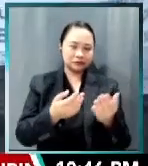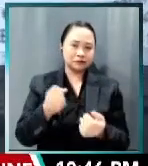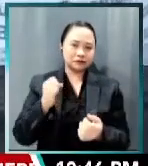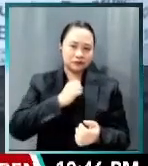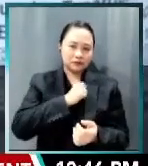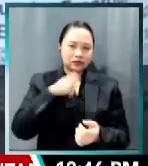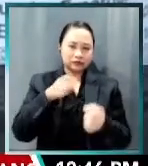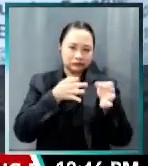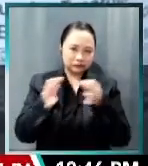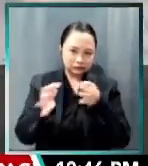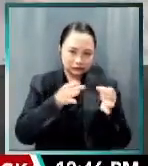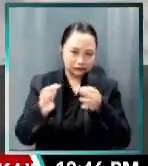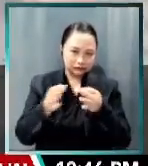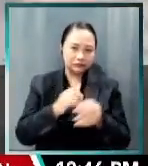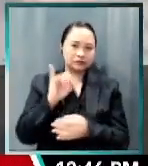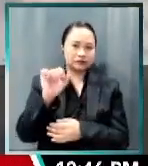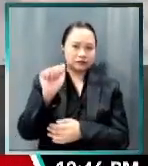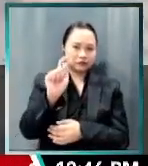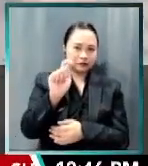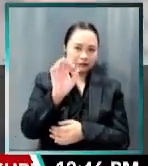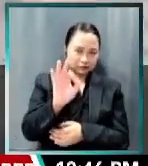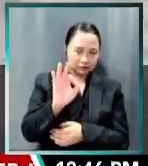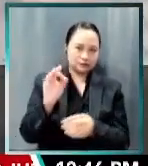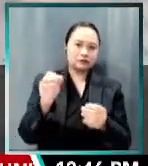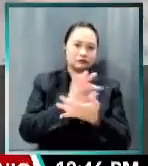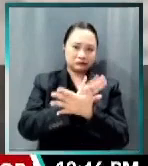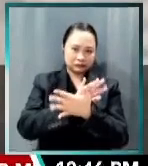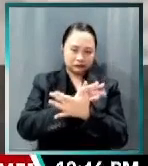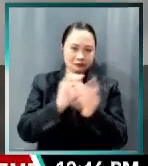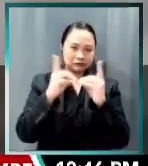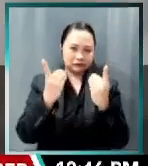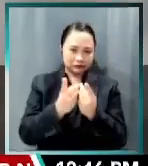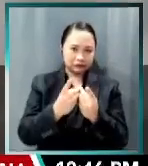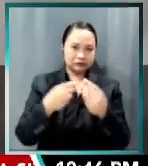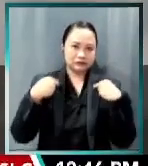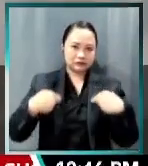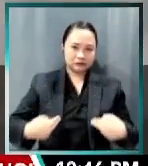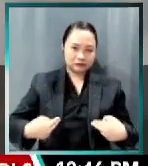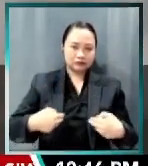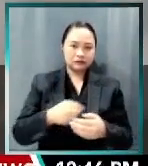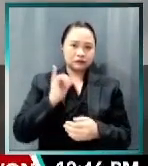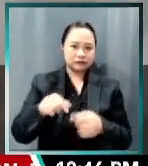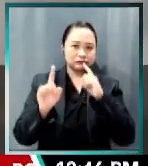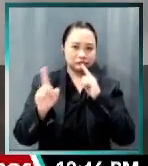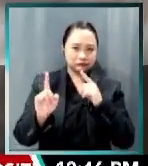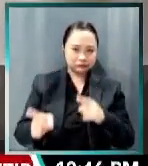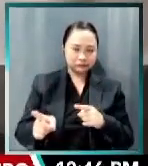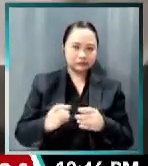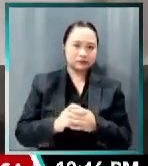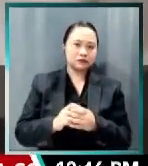ang Interagency Task Force Against COVID-19, Department of Health at mga czar sa COVID response ng Administrasyong